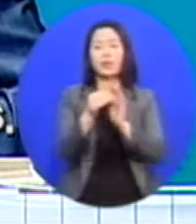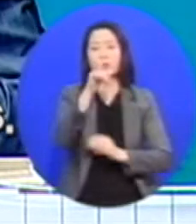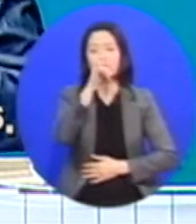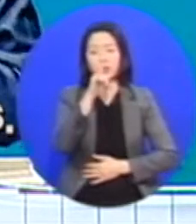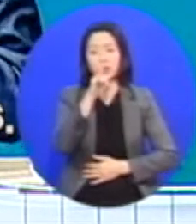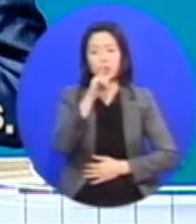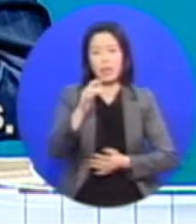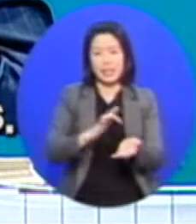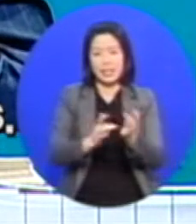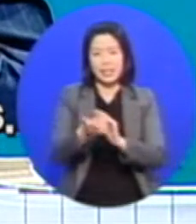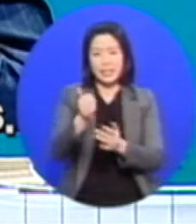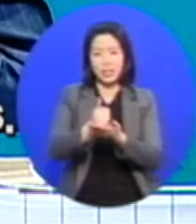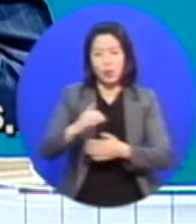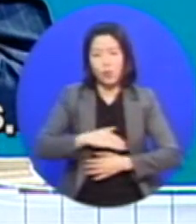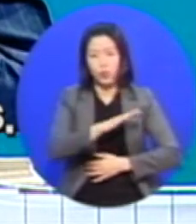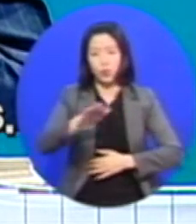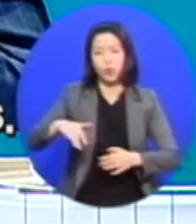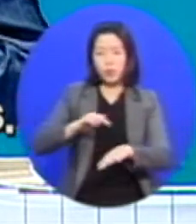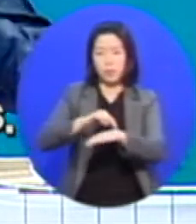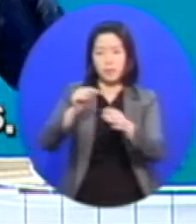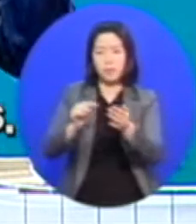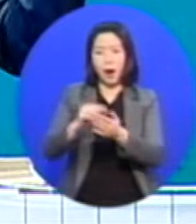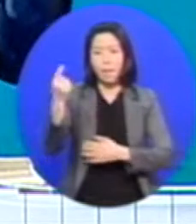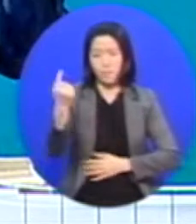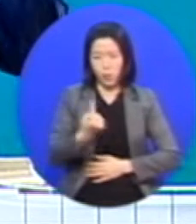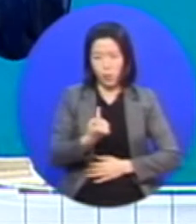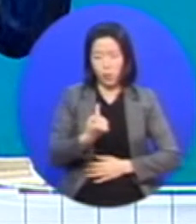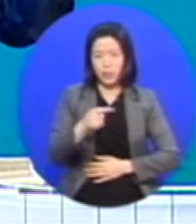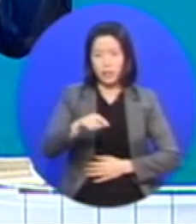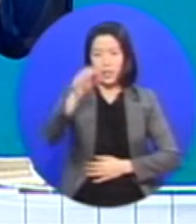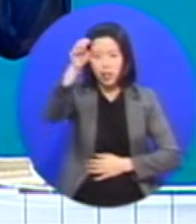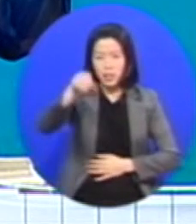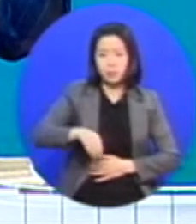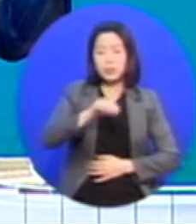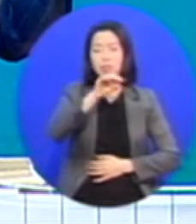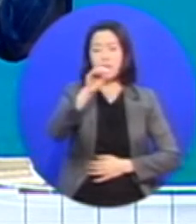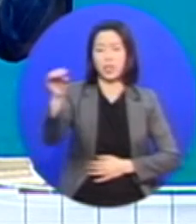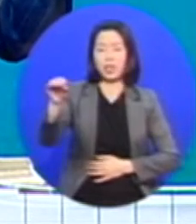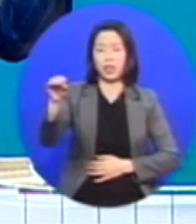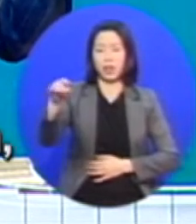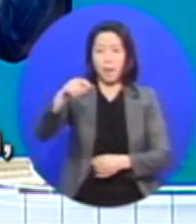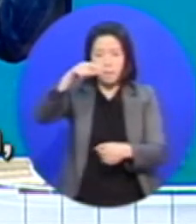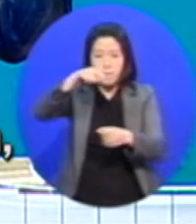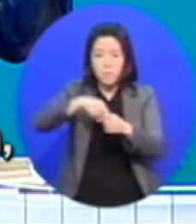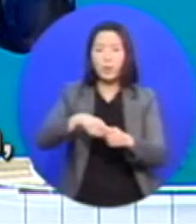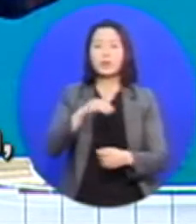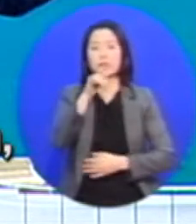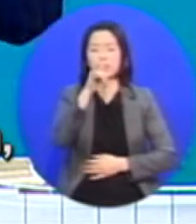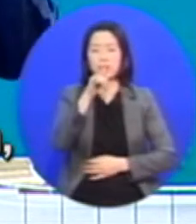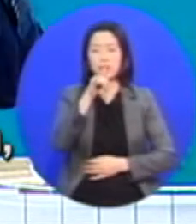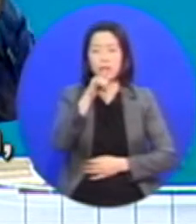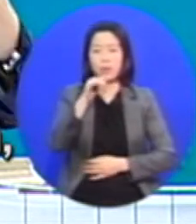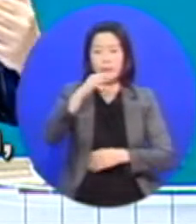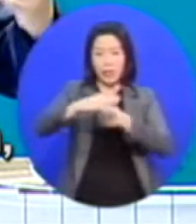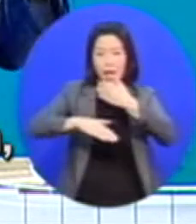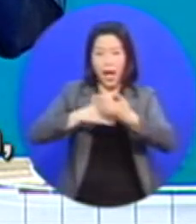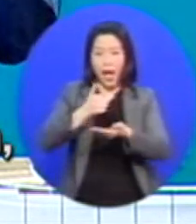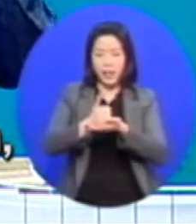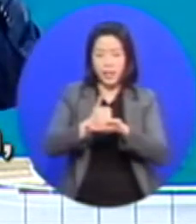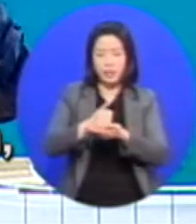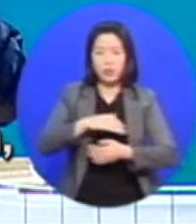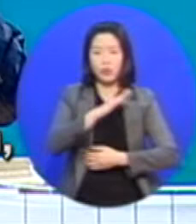예수님 우리 마음에 보셨어요 이것이 십자가의 궁극적인 목적이 에요 하나님이 우리와 함께